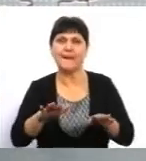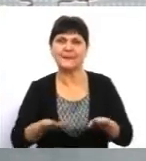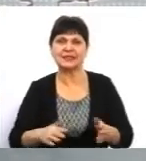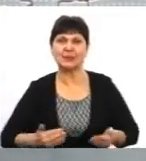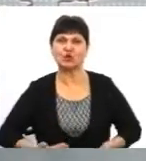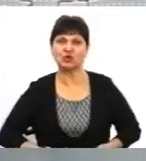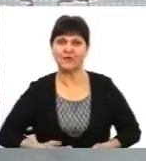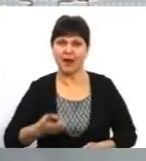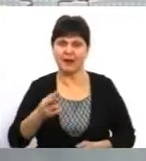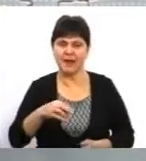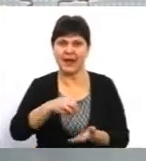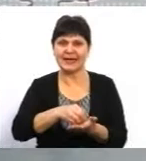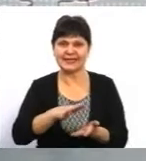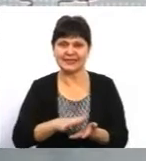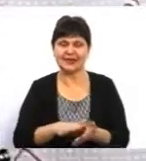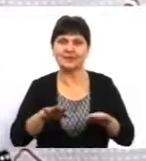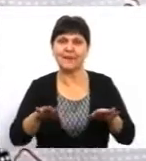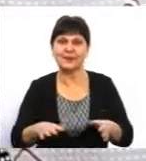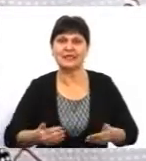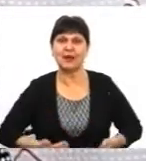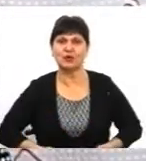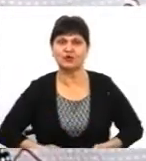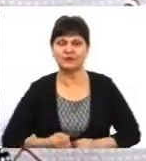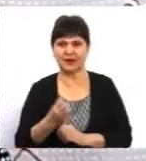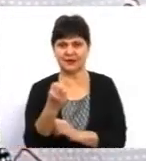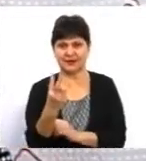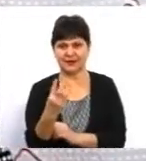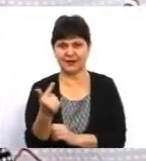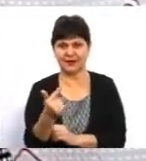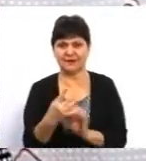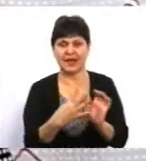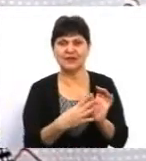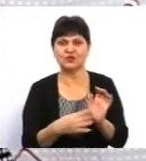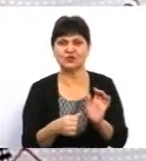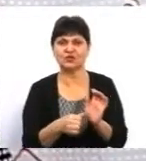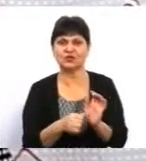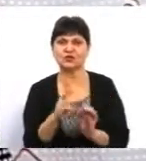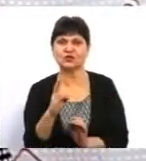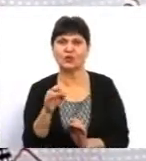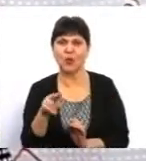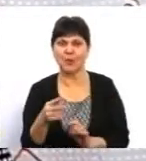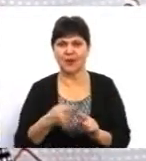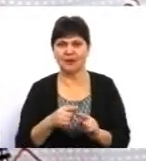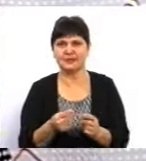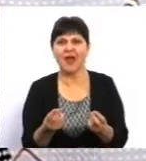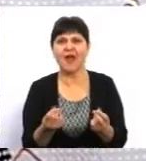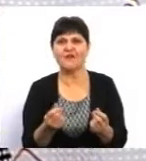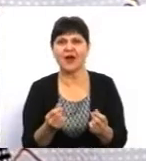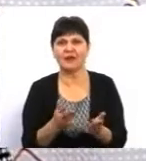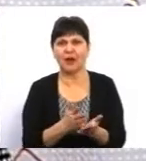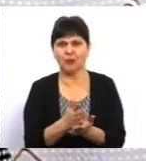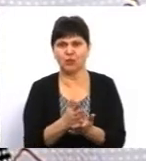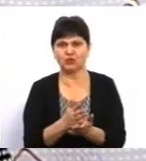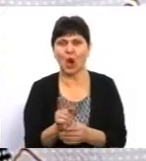то реєстрація місця проживання буде коштувати 13 гривень 96 копійок. Це розцінки, вартість цієї послуги визначена